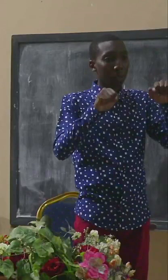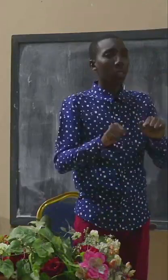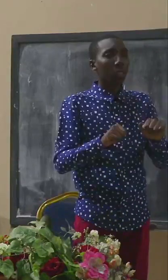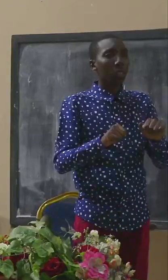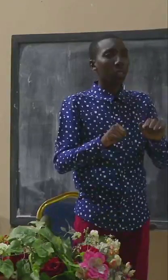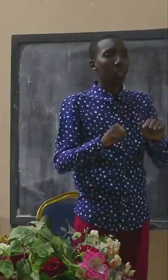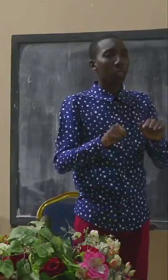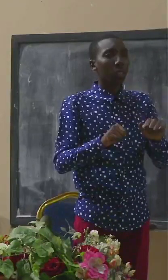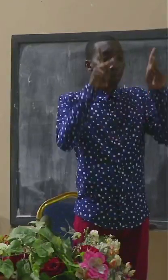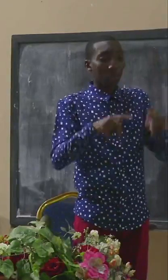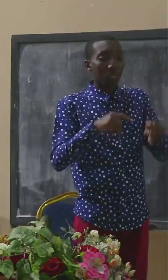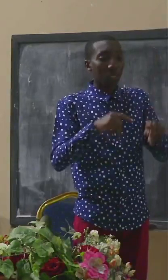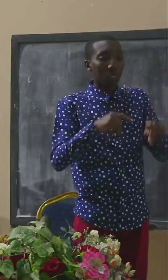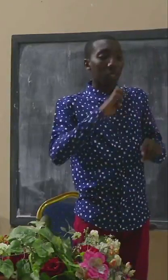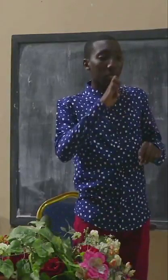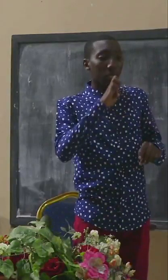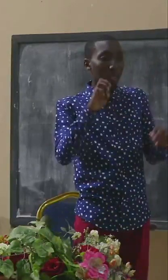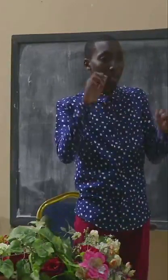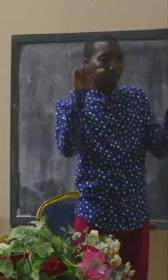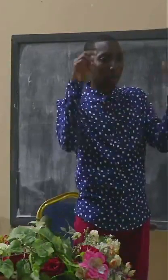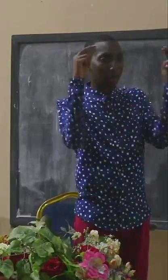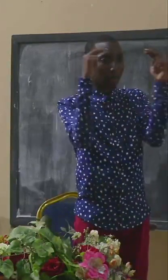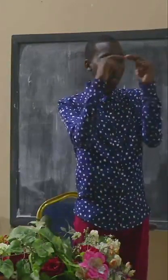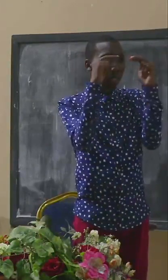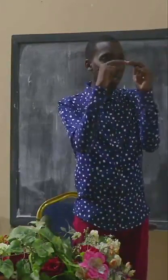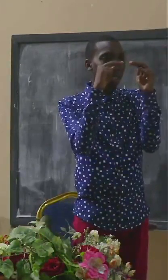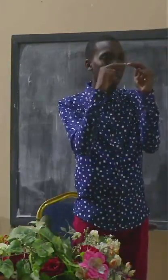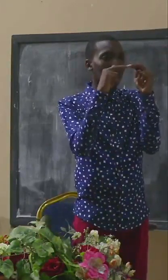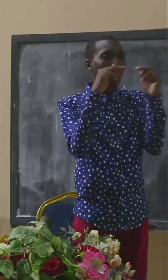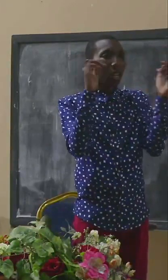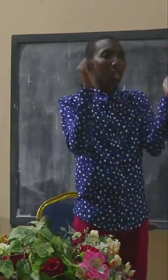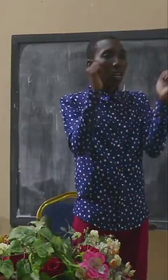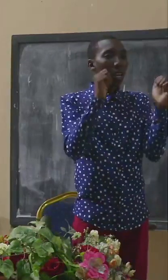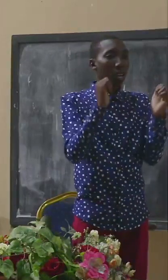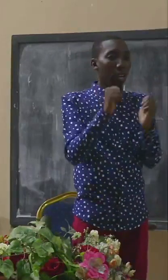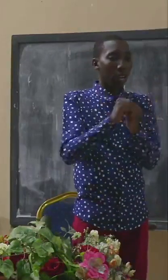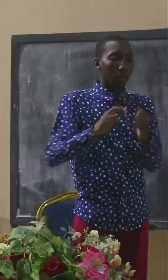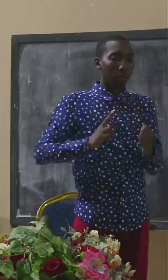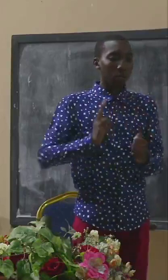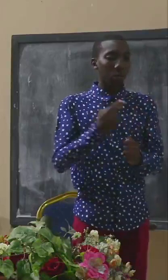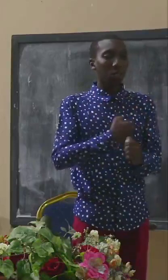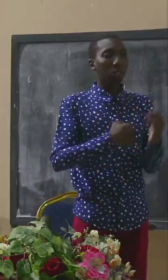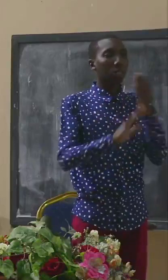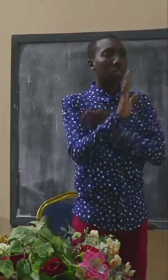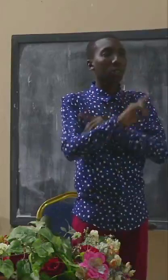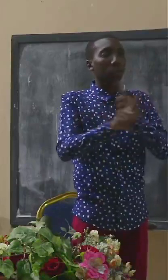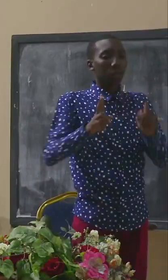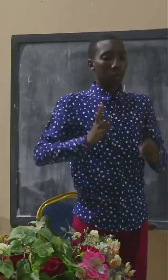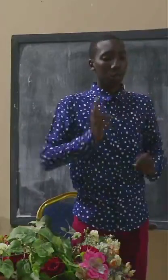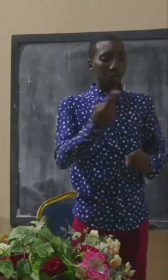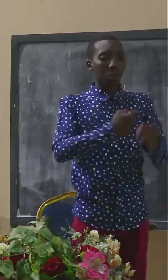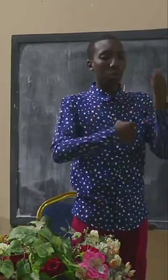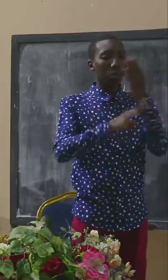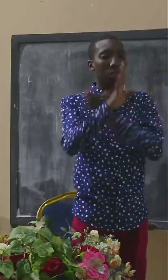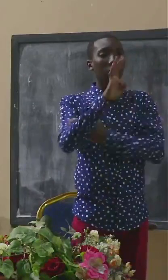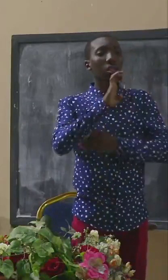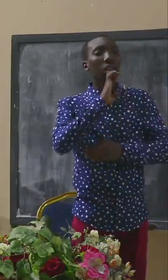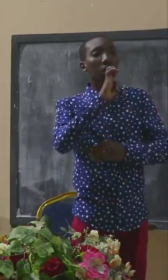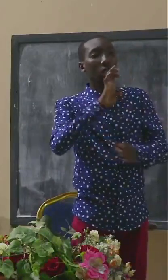être égal à notre Dieu. Mungu wetu c'est le tout puissant. Mungu wetu ni mwenye uwezo